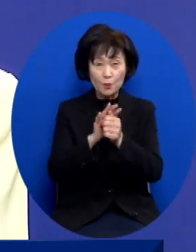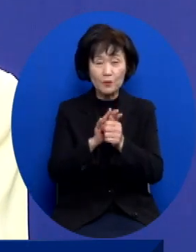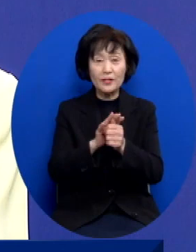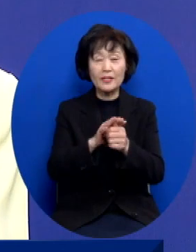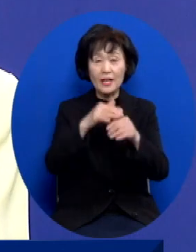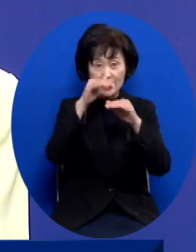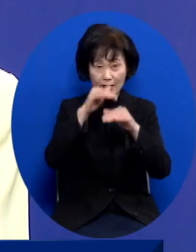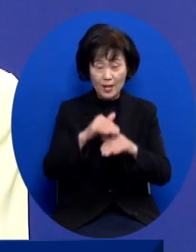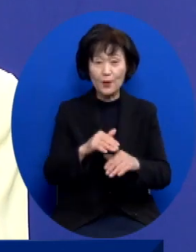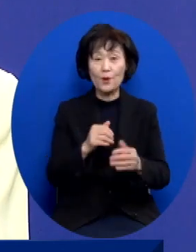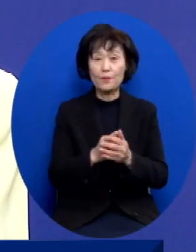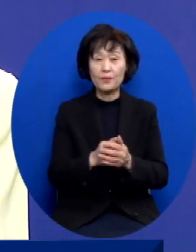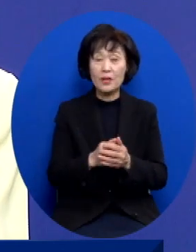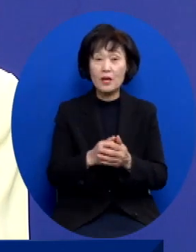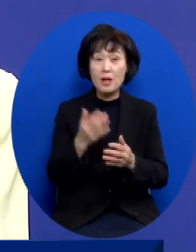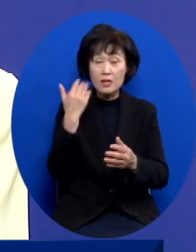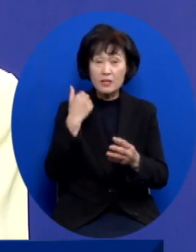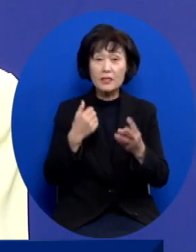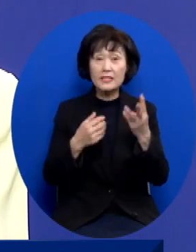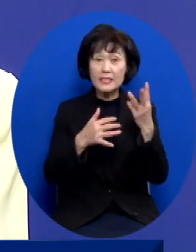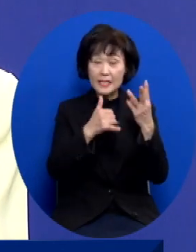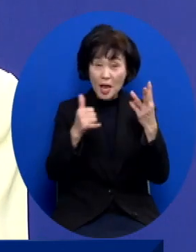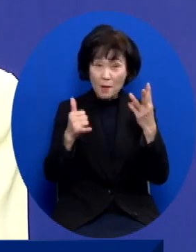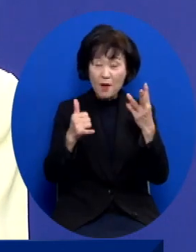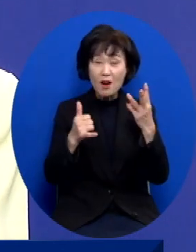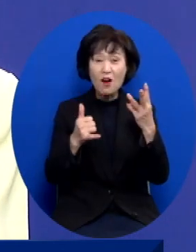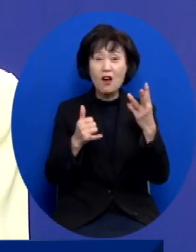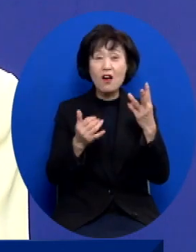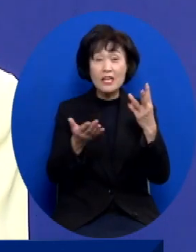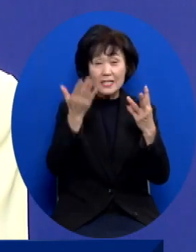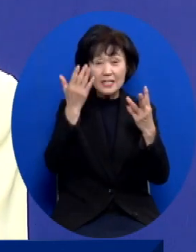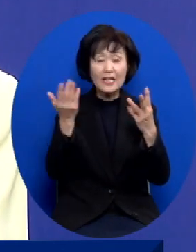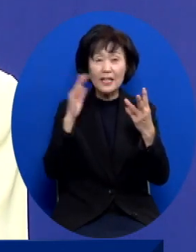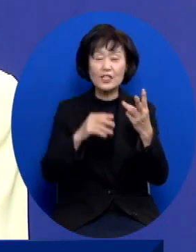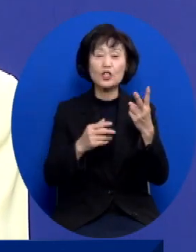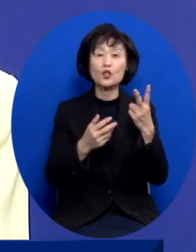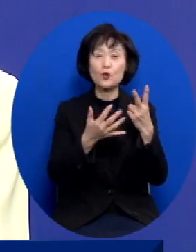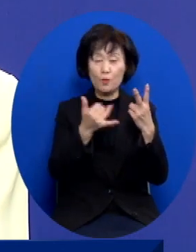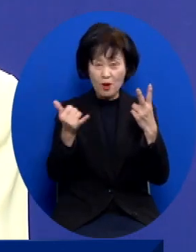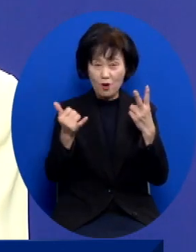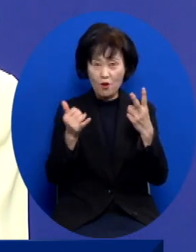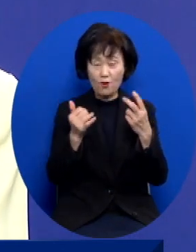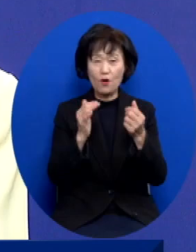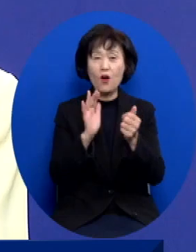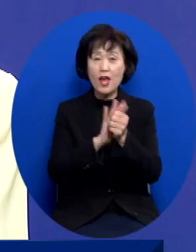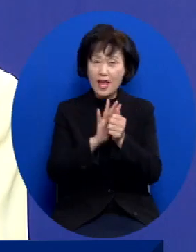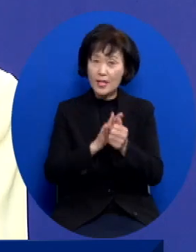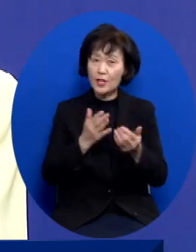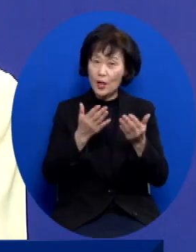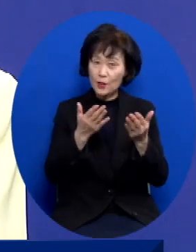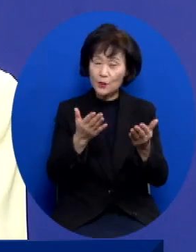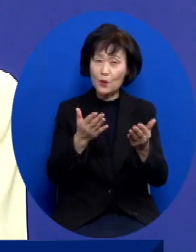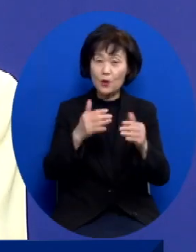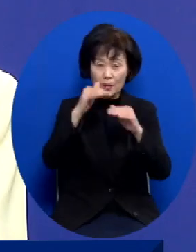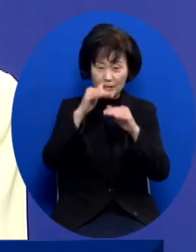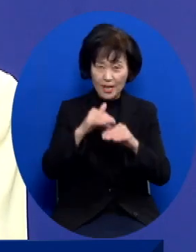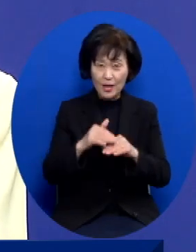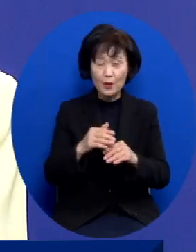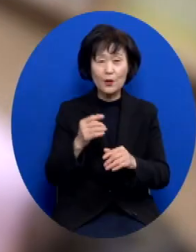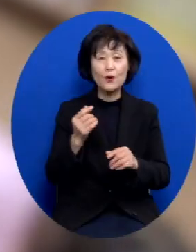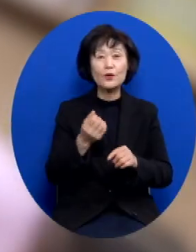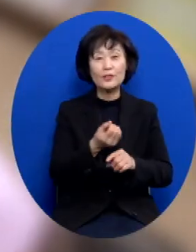다자녀 가정의 기준을 3명에서 2명으로 하면서 그 혜택을 확대했는데요. 어떤 지원이 있을지 김인혜 기자가 전해드립니다.